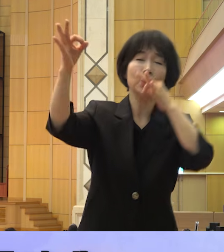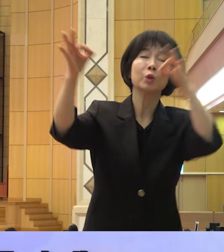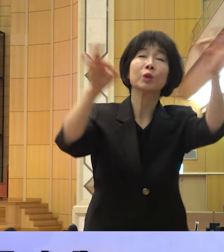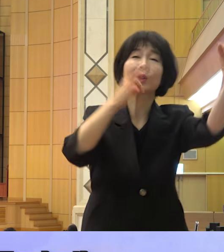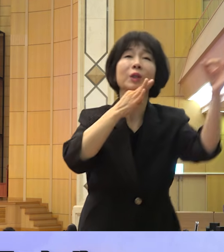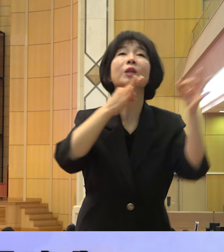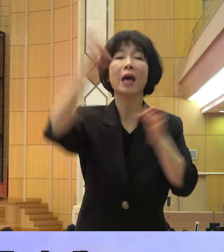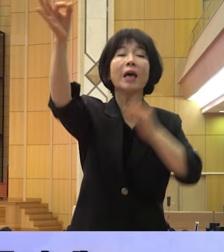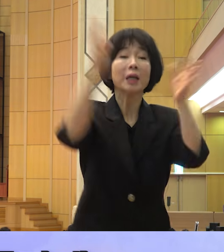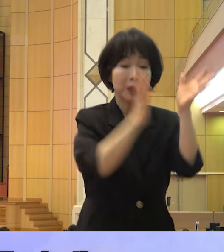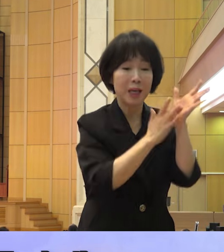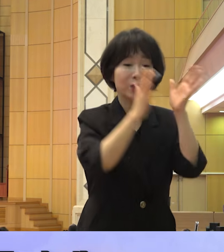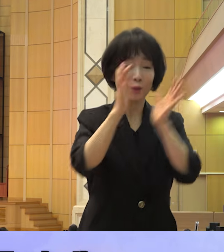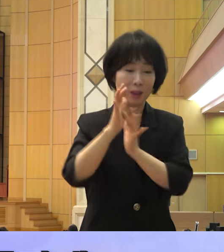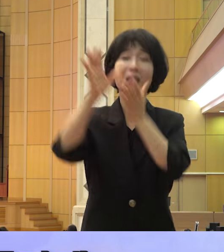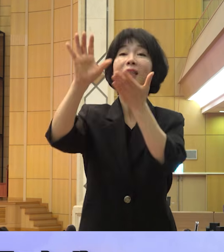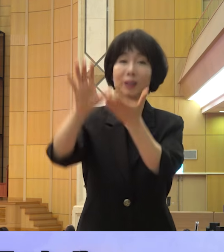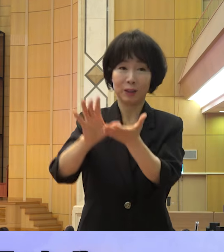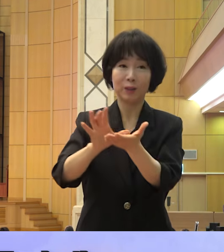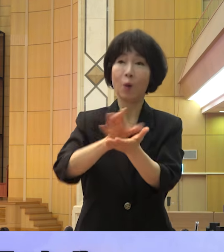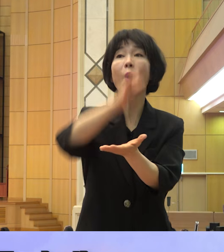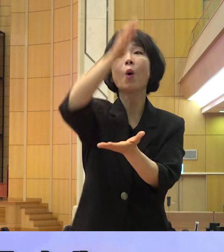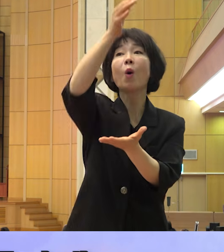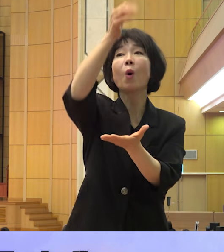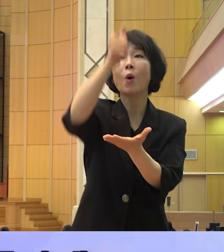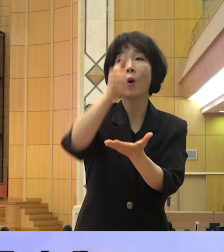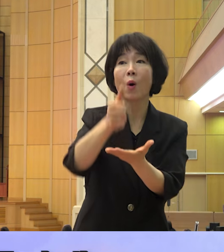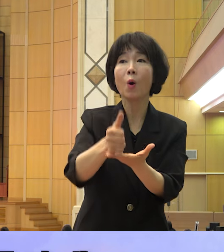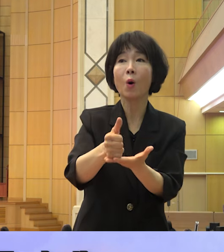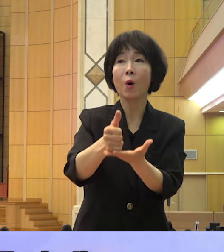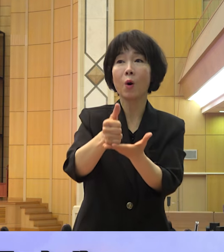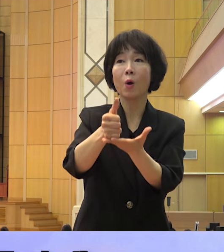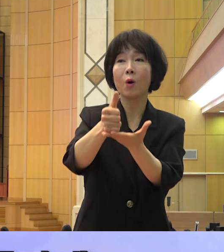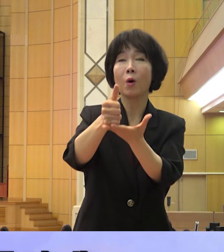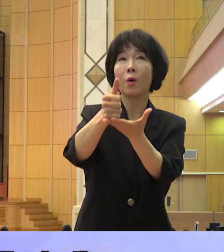외쳐 부르네. 예수